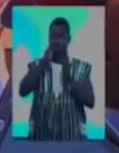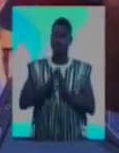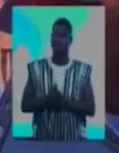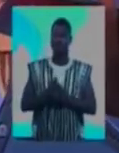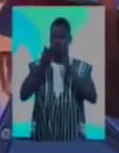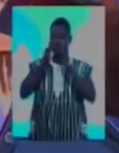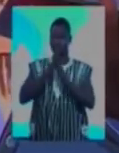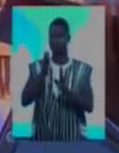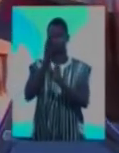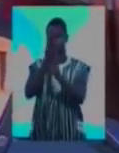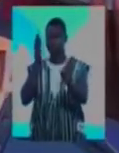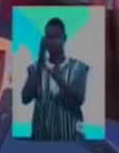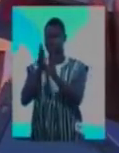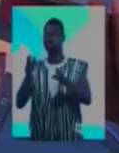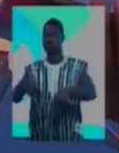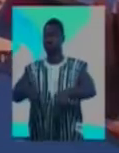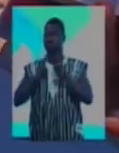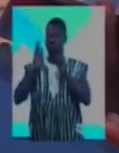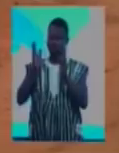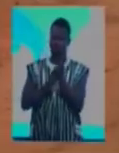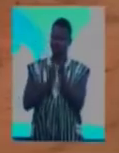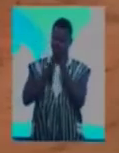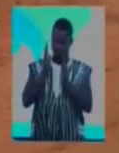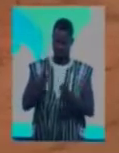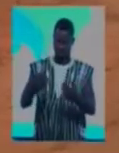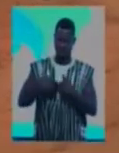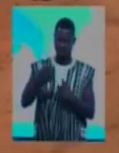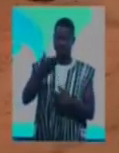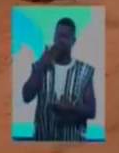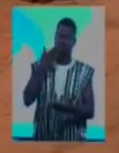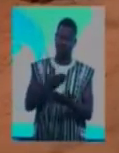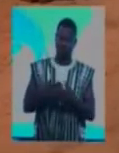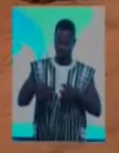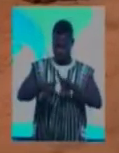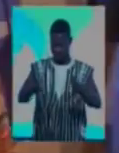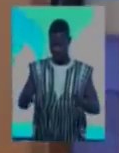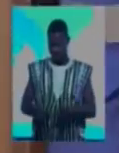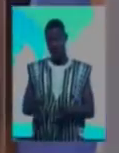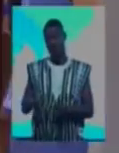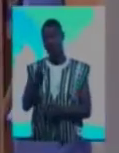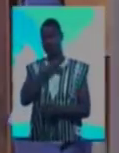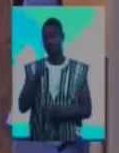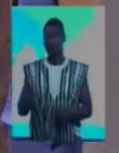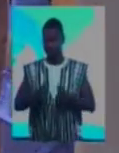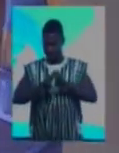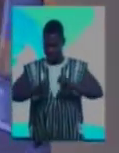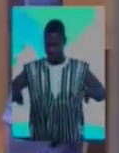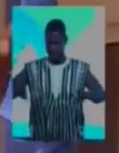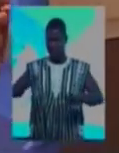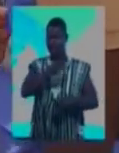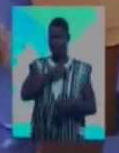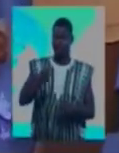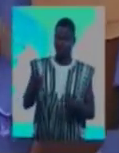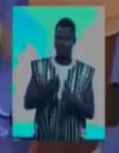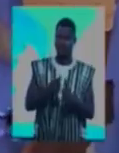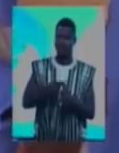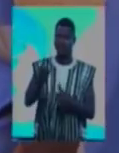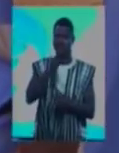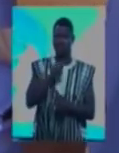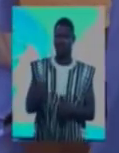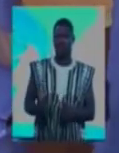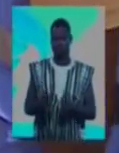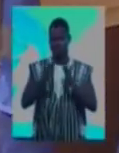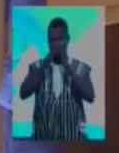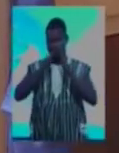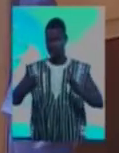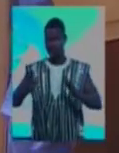pour permettre aux élèves d'avoir un bon cadre. Pour l'extension, la première pierre, ou du moins la première pièce, puisque ce sont